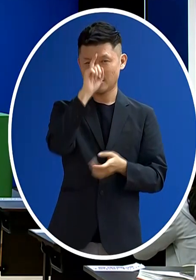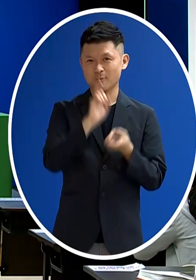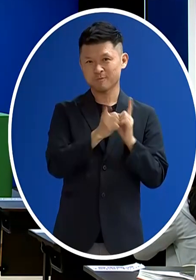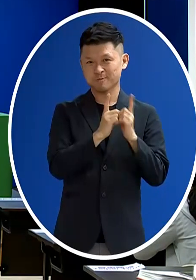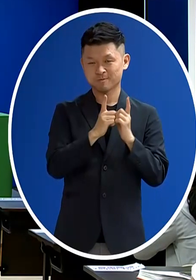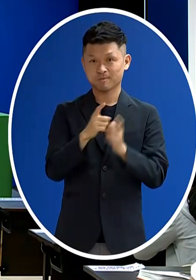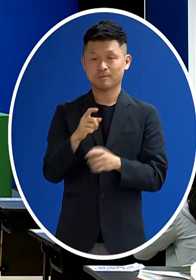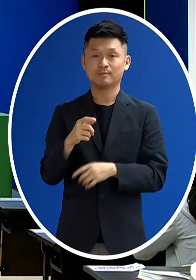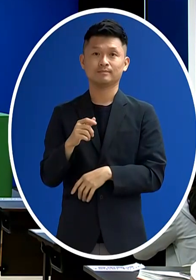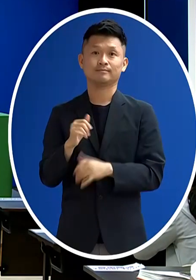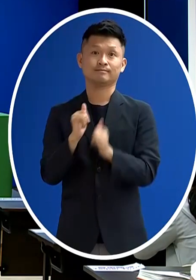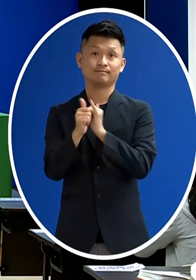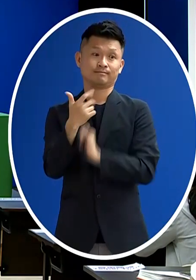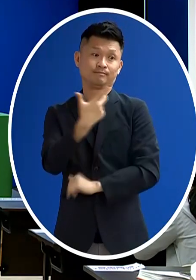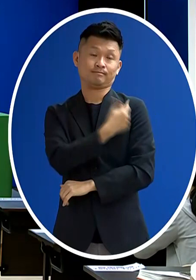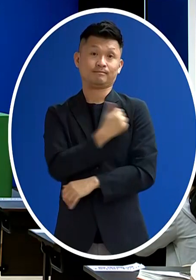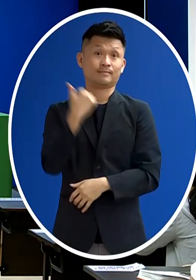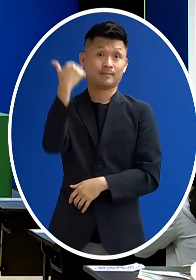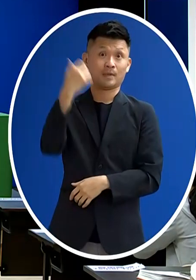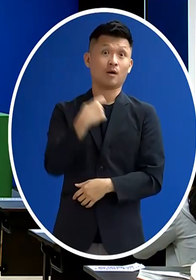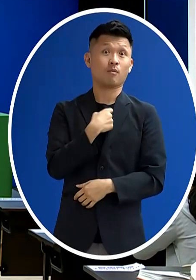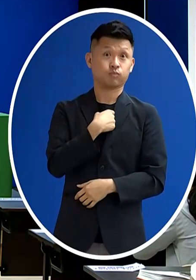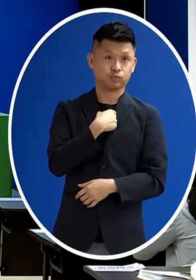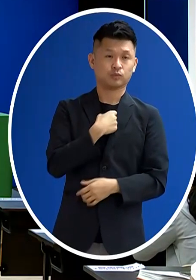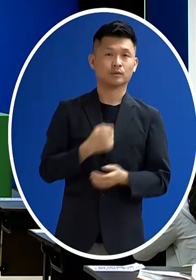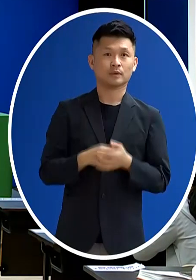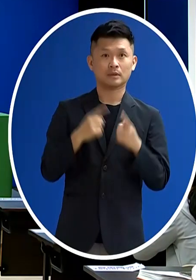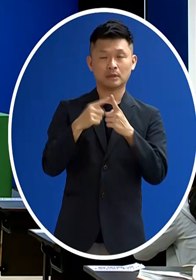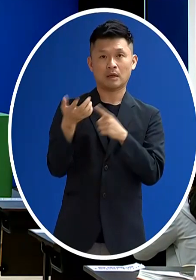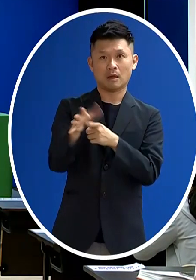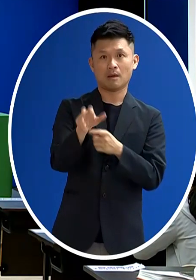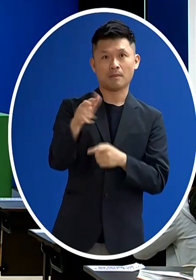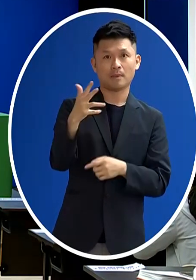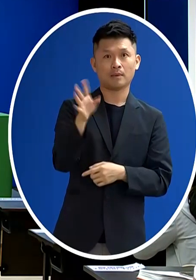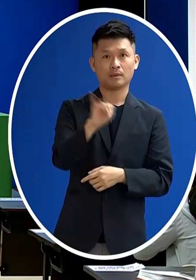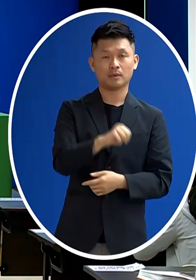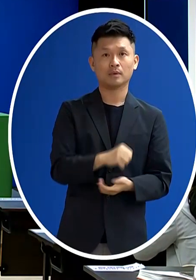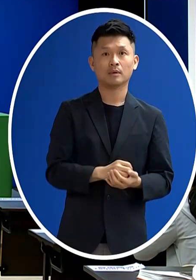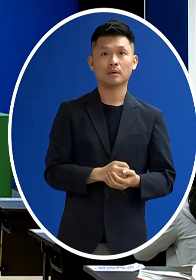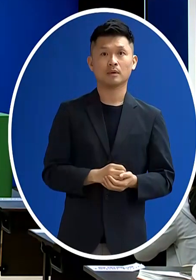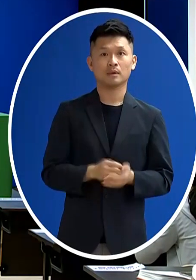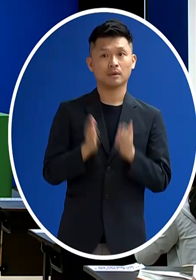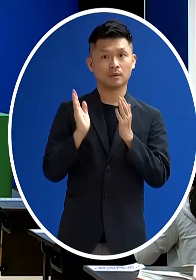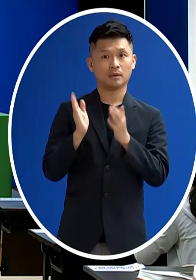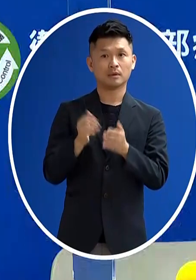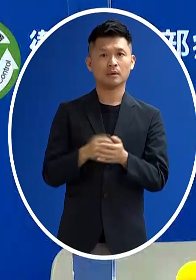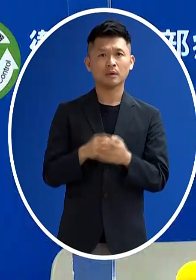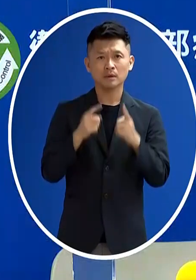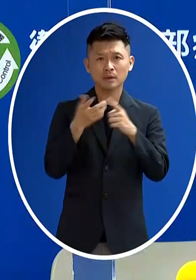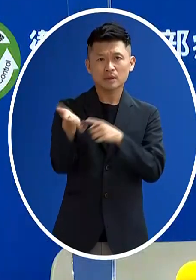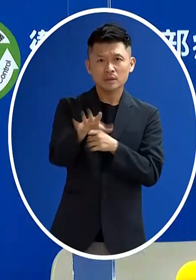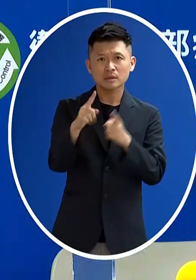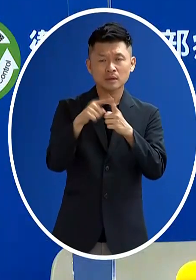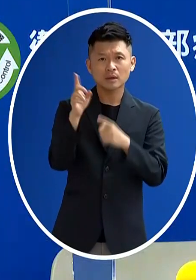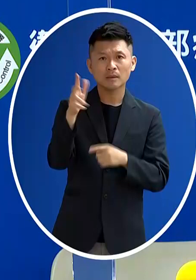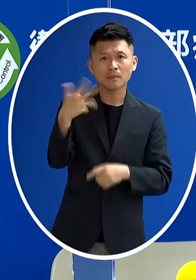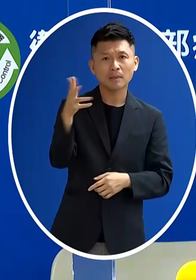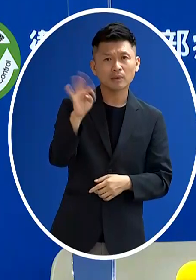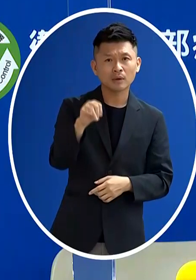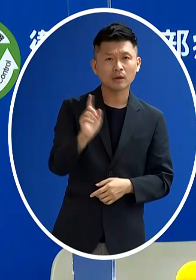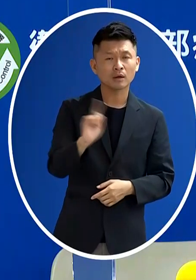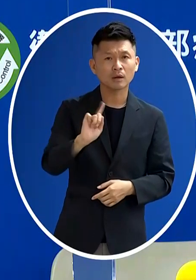为死了800多人，政权不保，才不提高端。想问一下部长怎么回应？谢谢。 死了800多人才怎么样？